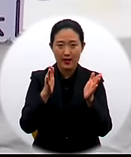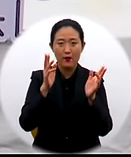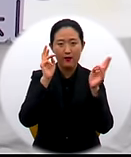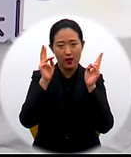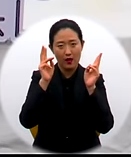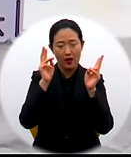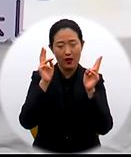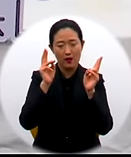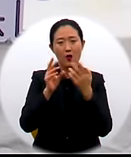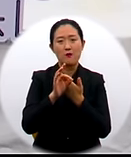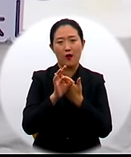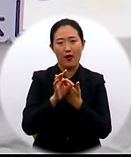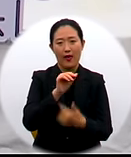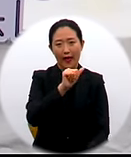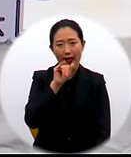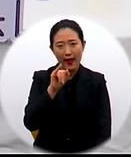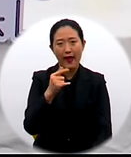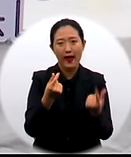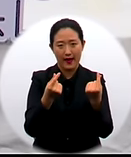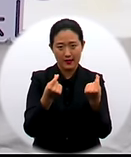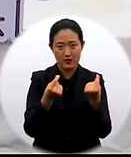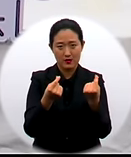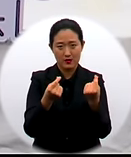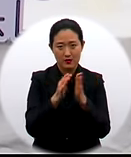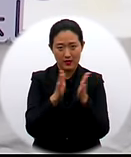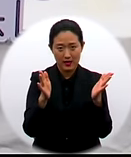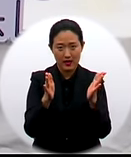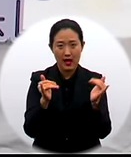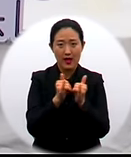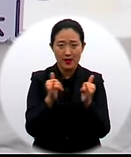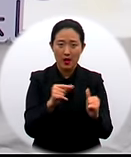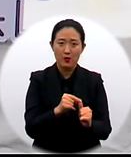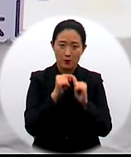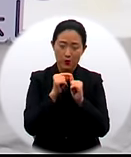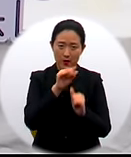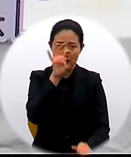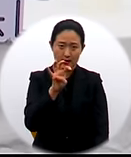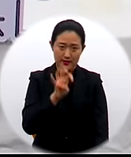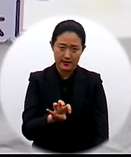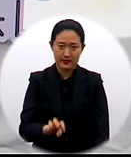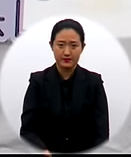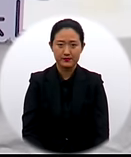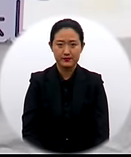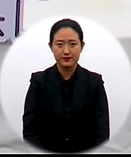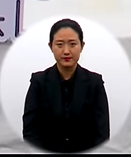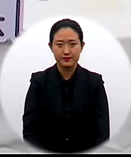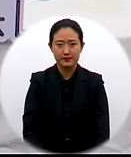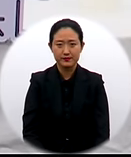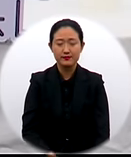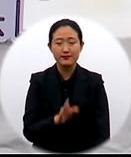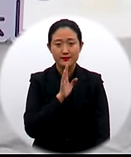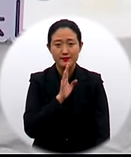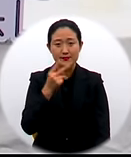시장에 접목되면서 기업들이 가장 크게 하는 고민은 뭐냐? 그러면 AI가 이런 업무까지 소화해주면 우리는 어떤 사람을